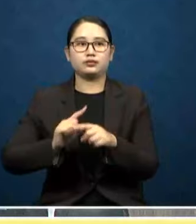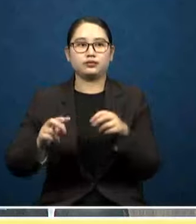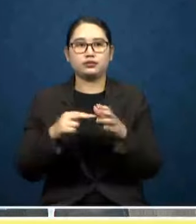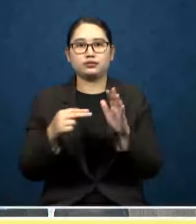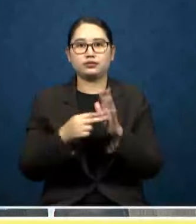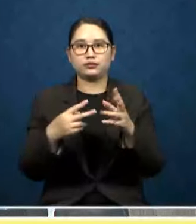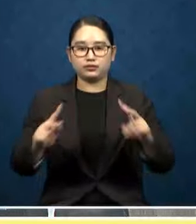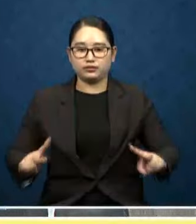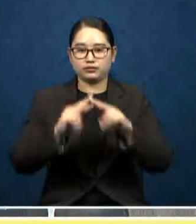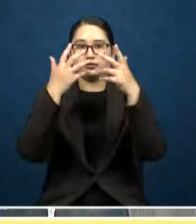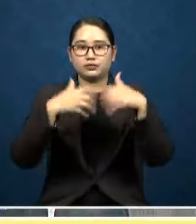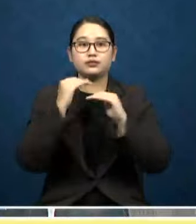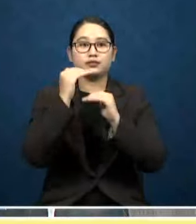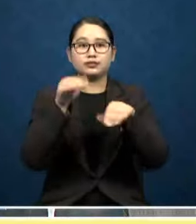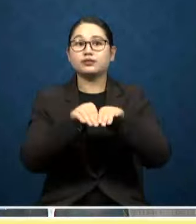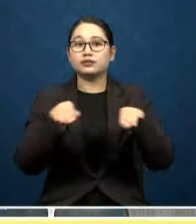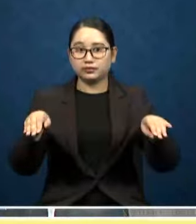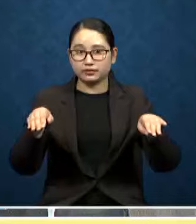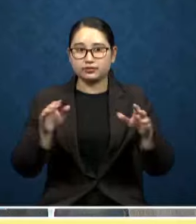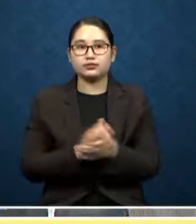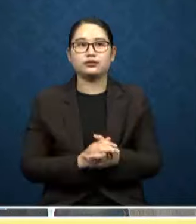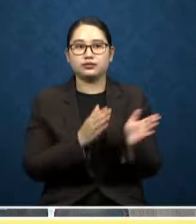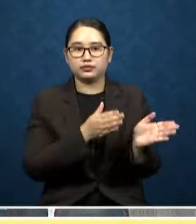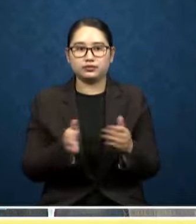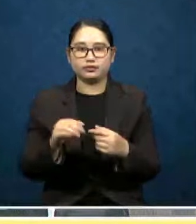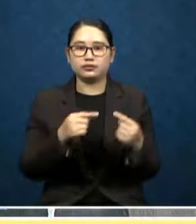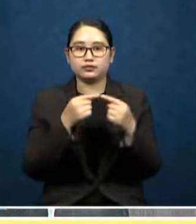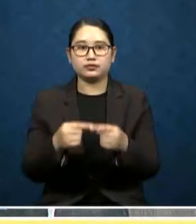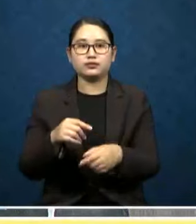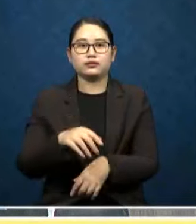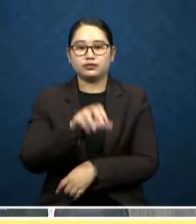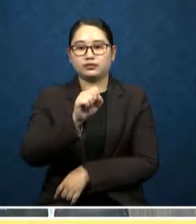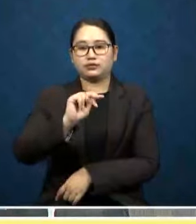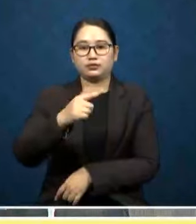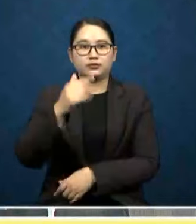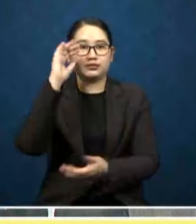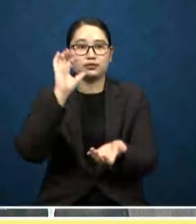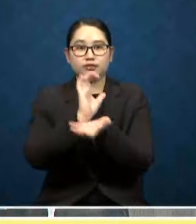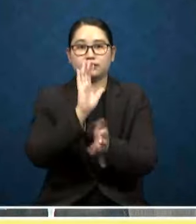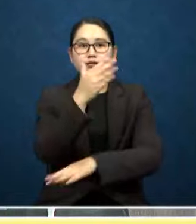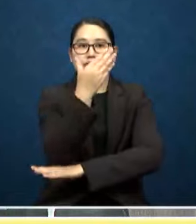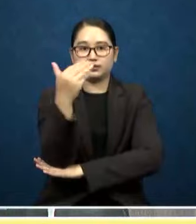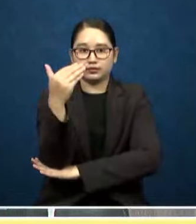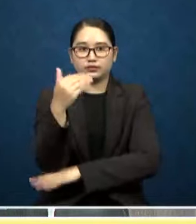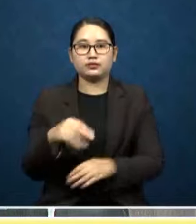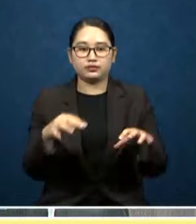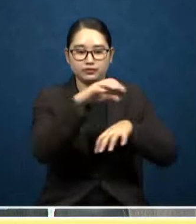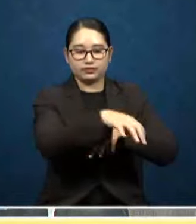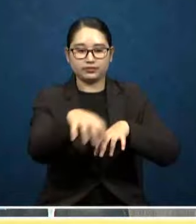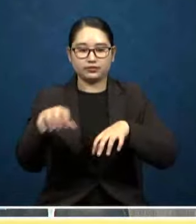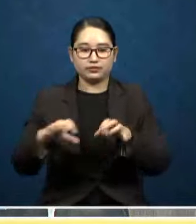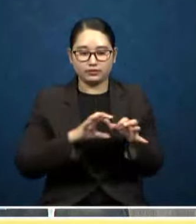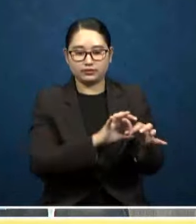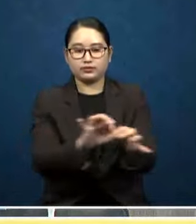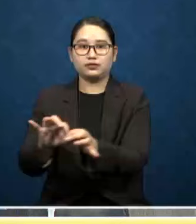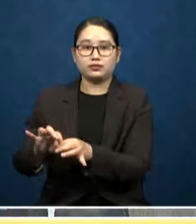อุตสาหกรรมเป็นคนกำหนดมาตรฐานถัดมาสำนักงานตำรวจแห่งชาติเพราะฉะนั้นจะเห็นได้ว่าหน่วยงานที่เกี่ยวข้องกับ